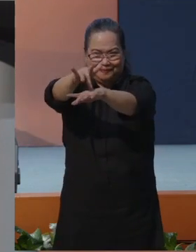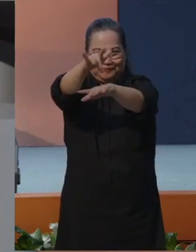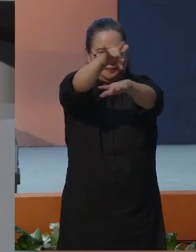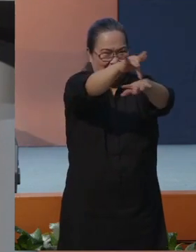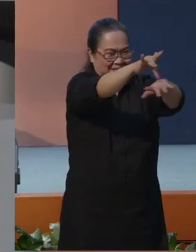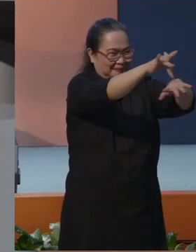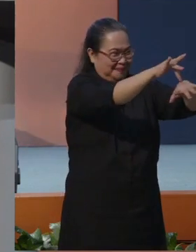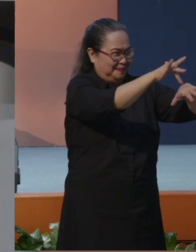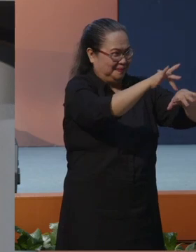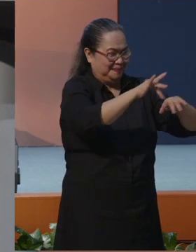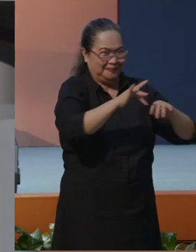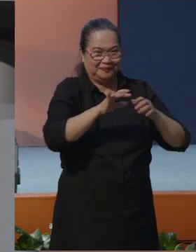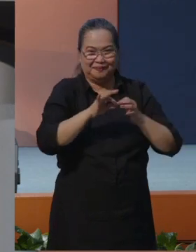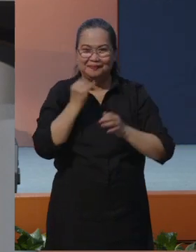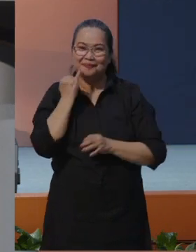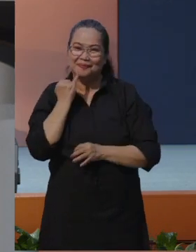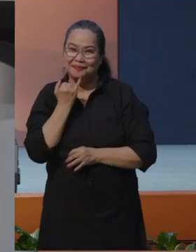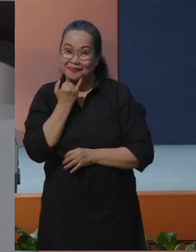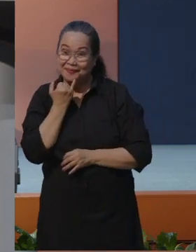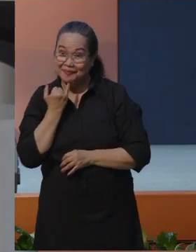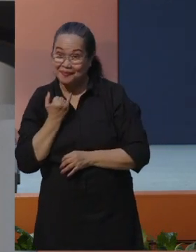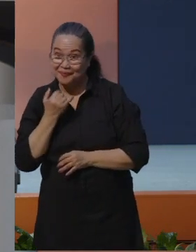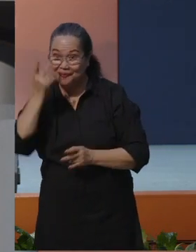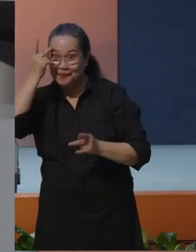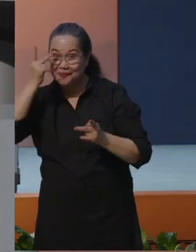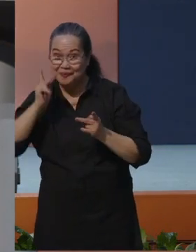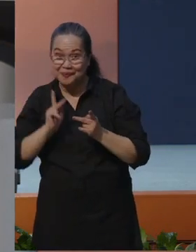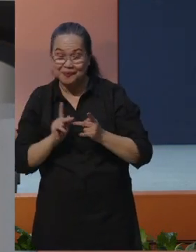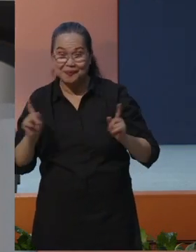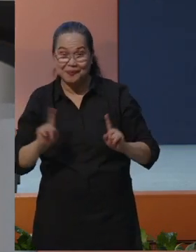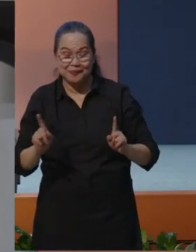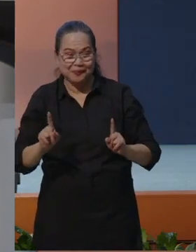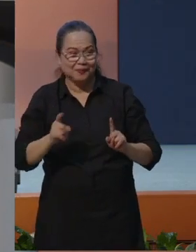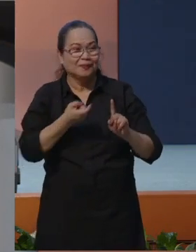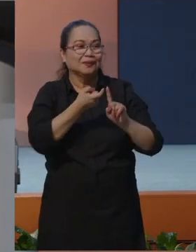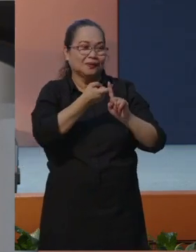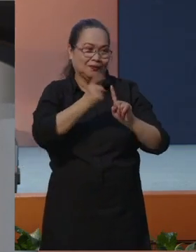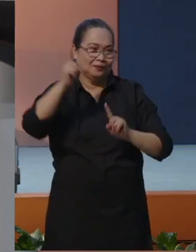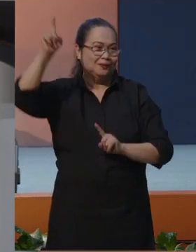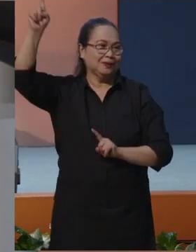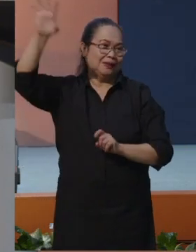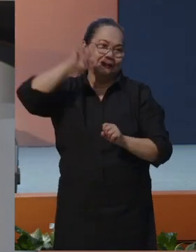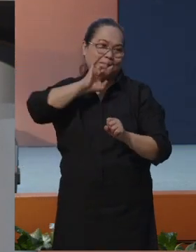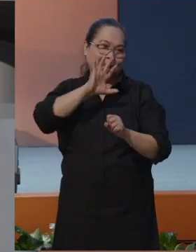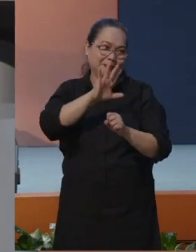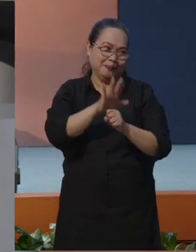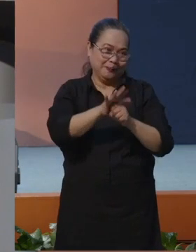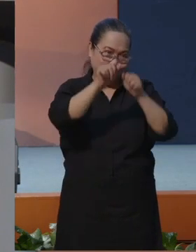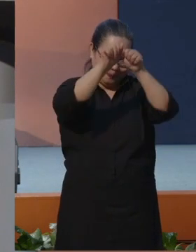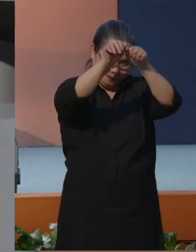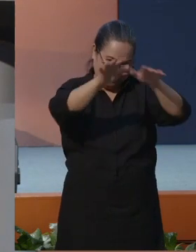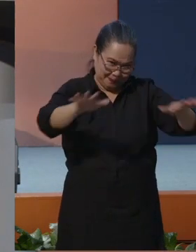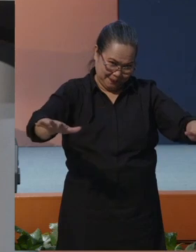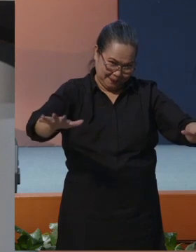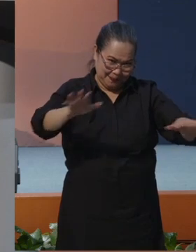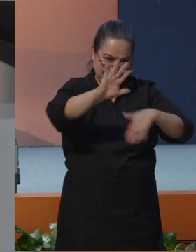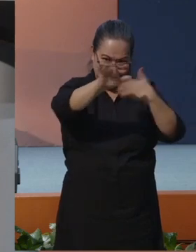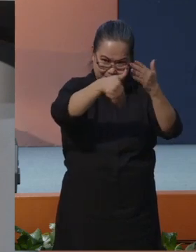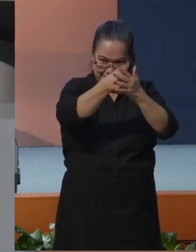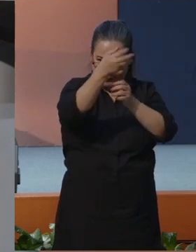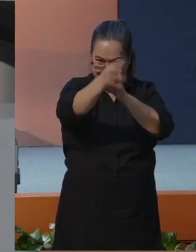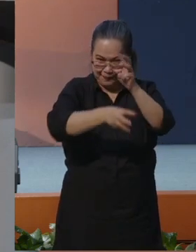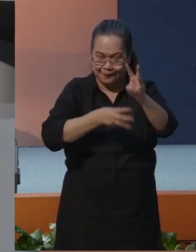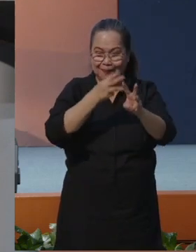ng Israel. Ang layunin na ito ay nag-uugat sa kanyang pangakong pagpapala sa buong daigdig